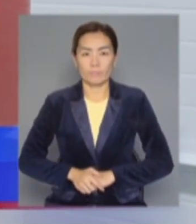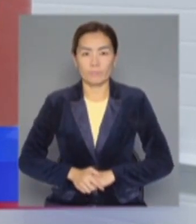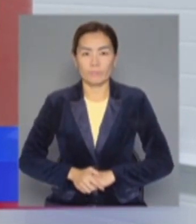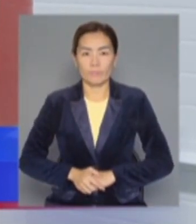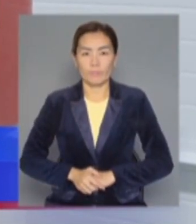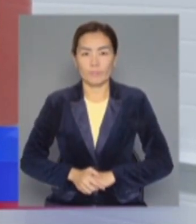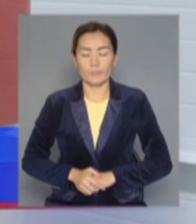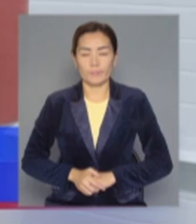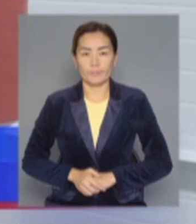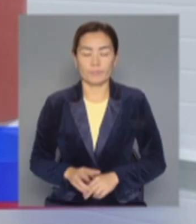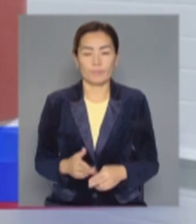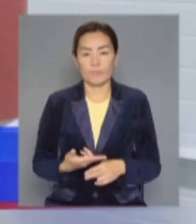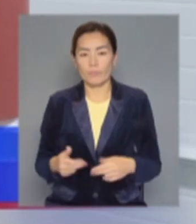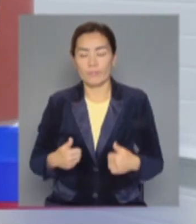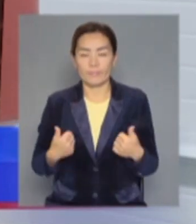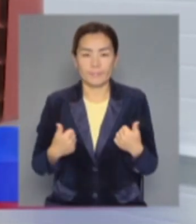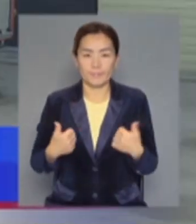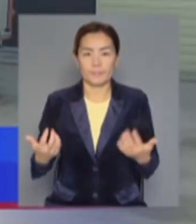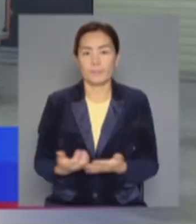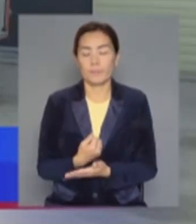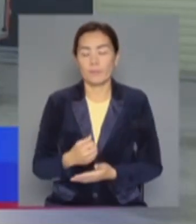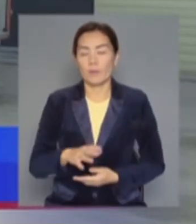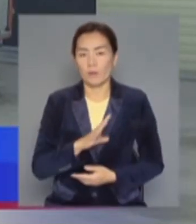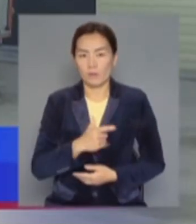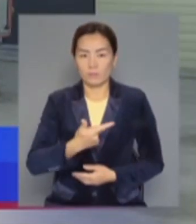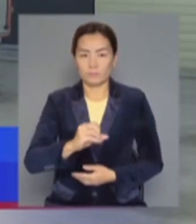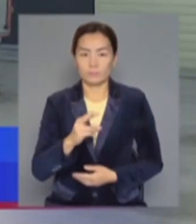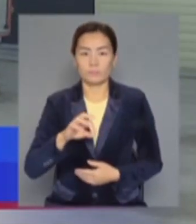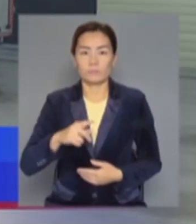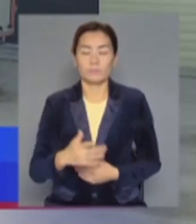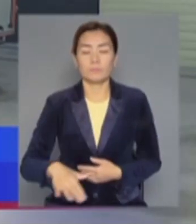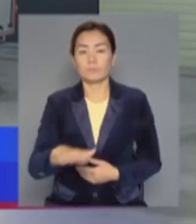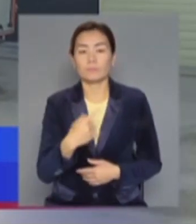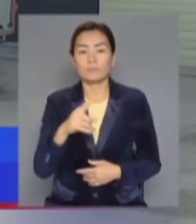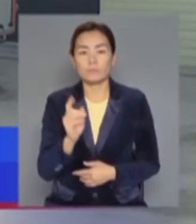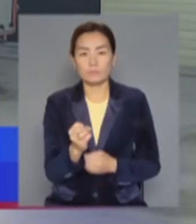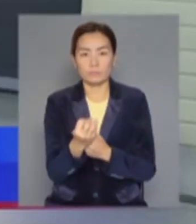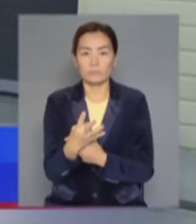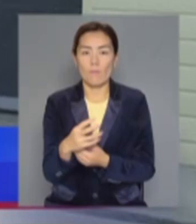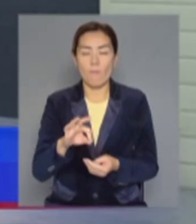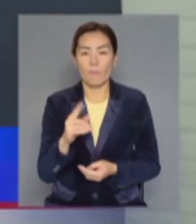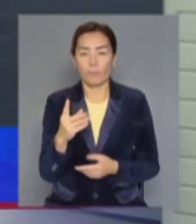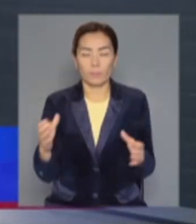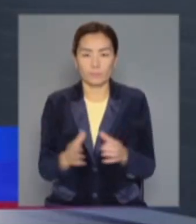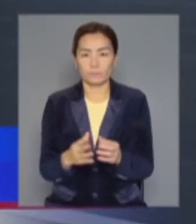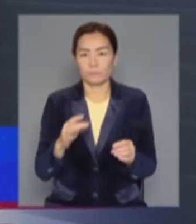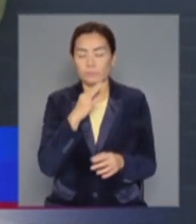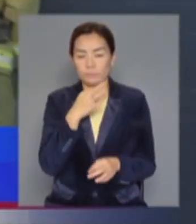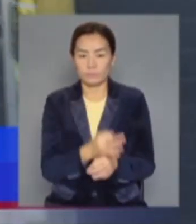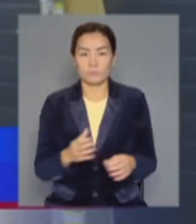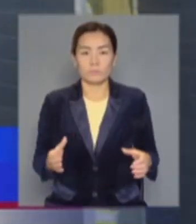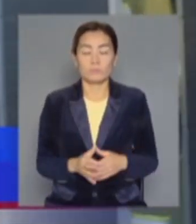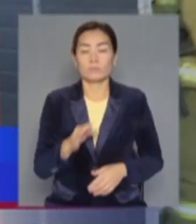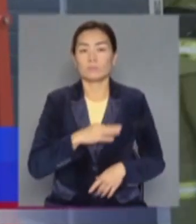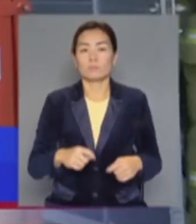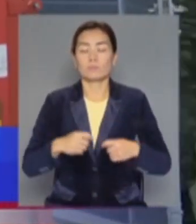қауіп қатерден әрең қашып, оттан әрең қашып шыққан кезіміз болды. Геолог елді мекенде орналасқан номер 14 өрт сөндіру бөлімі биыл төтеншеліктер үшін